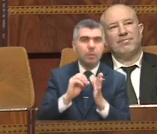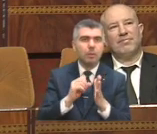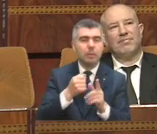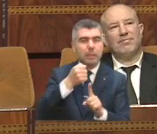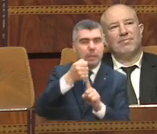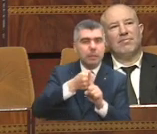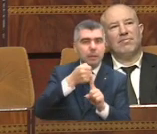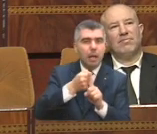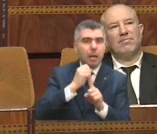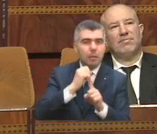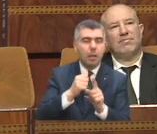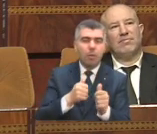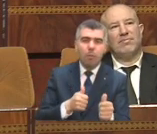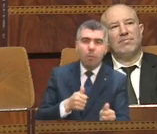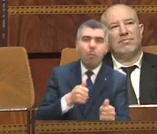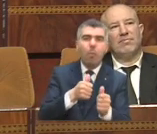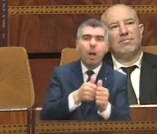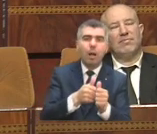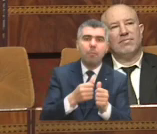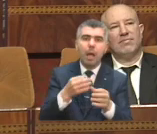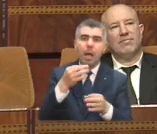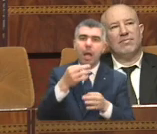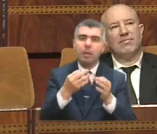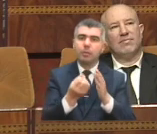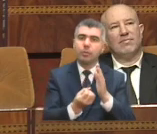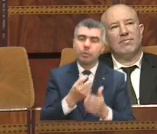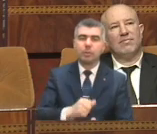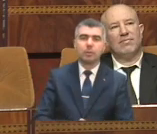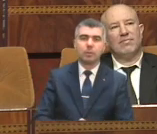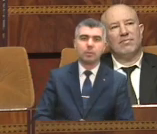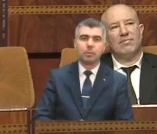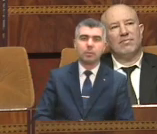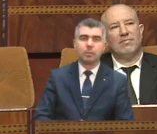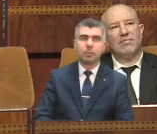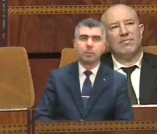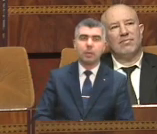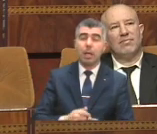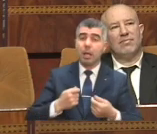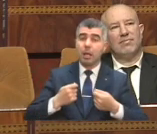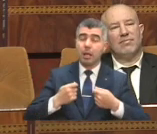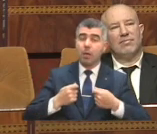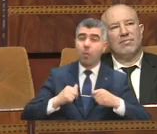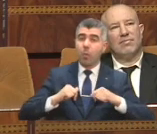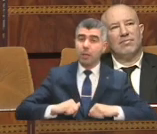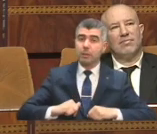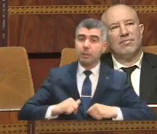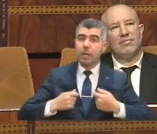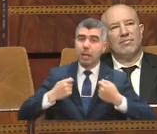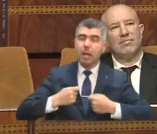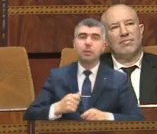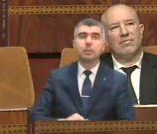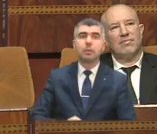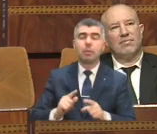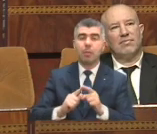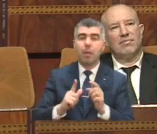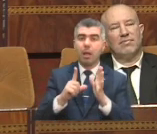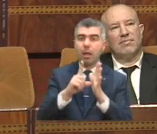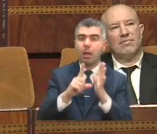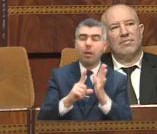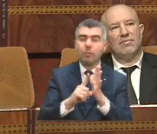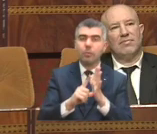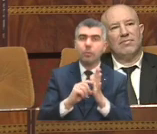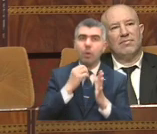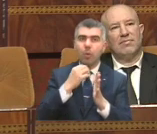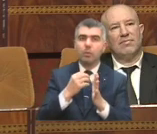إصلاحها لتواكب العدالة الجديدة. سيد رئيس، سيد الوزير، في هذا السياق وعلى ذكر المهن القانونية